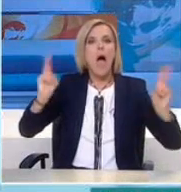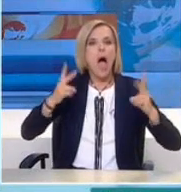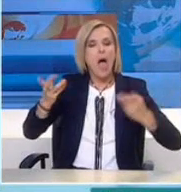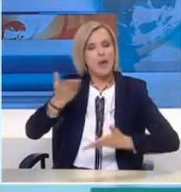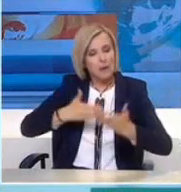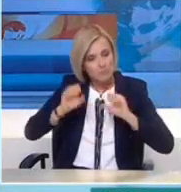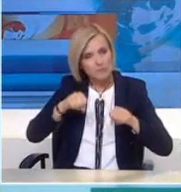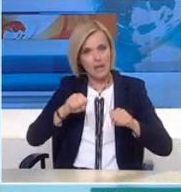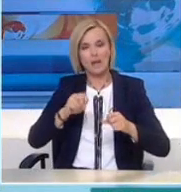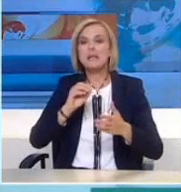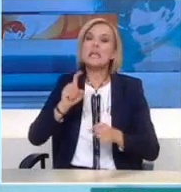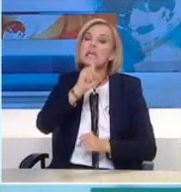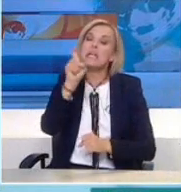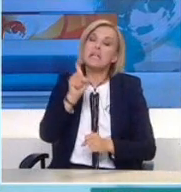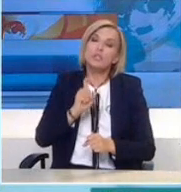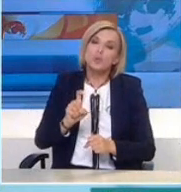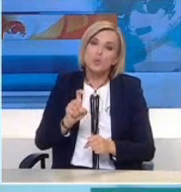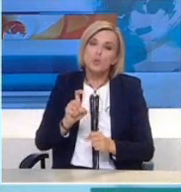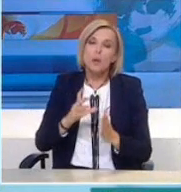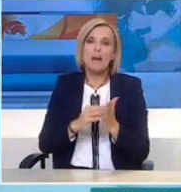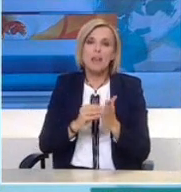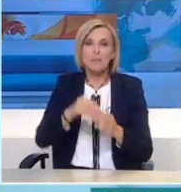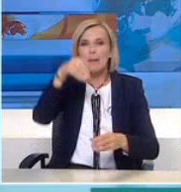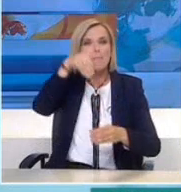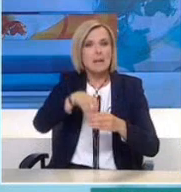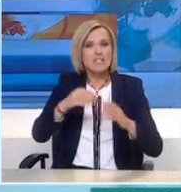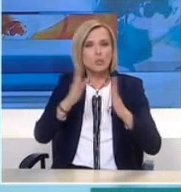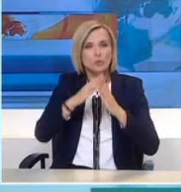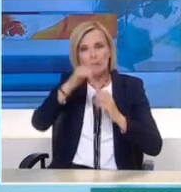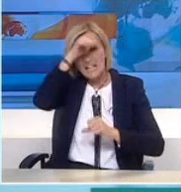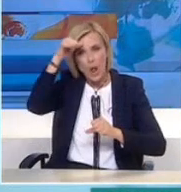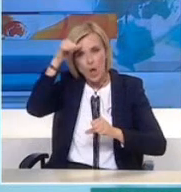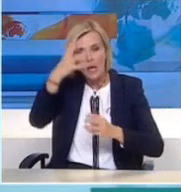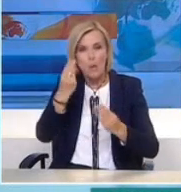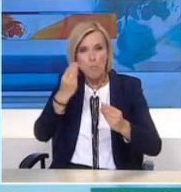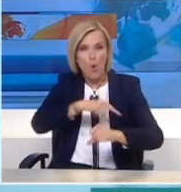σημεία, η αύξηση της παροχής του νοπού αέρα στις κεντρικές κλιματικές μονάδες